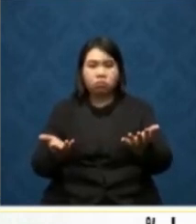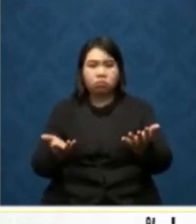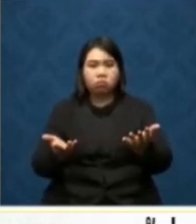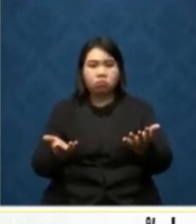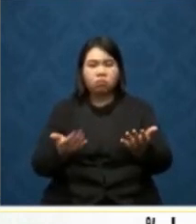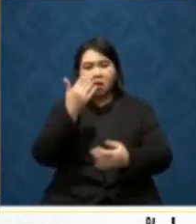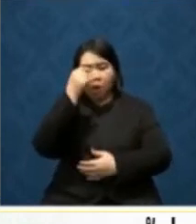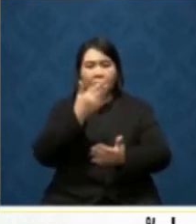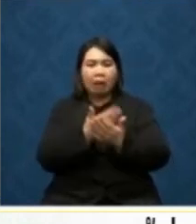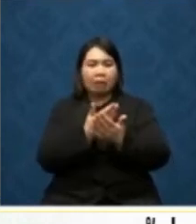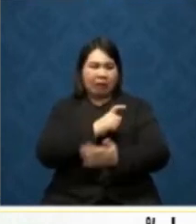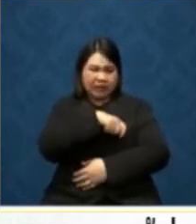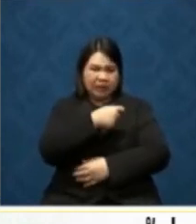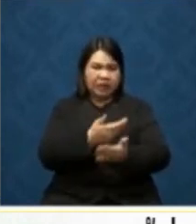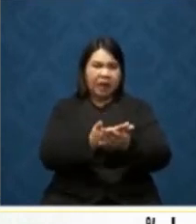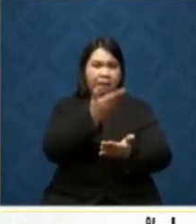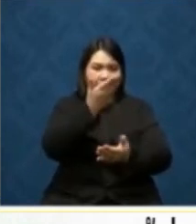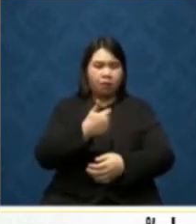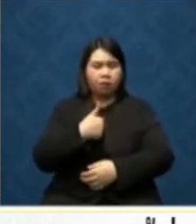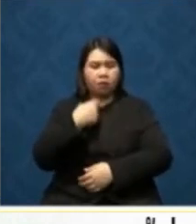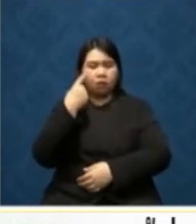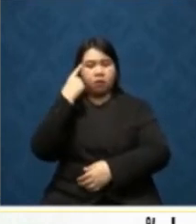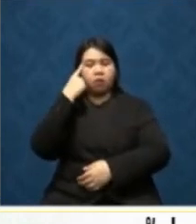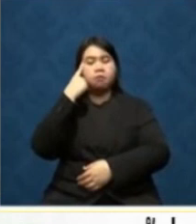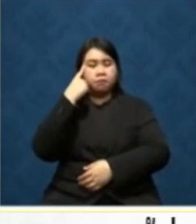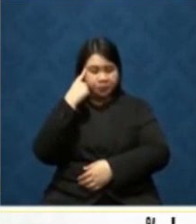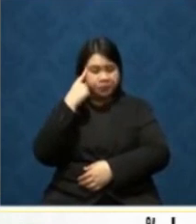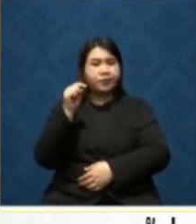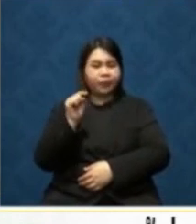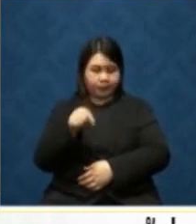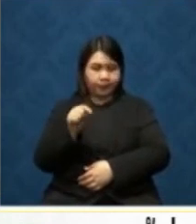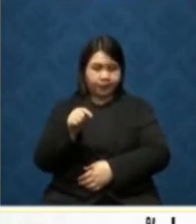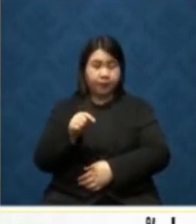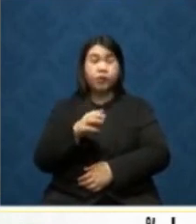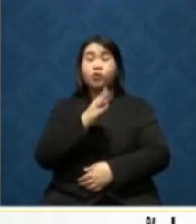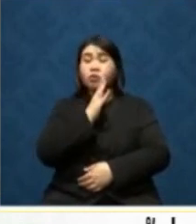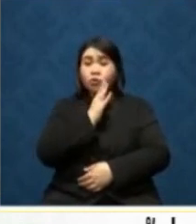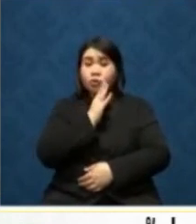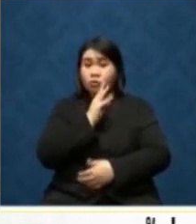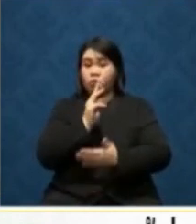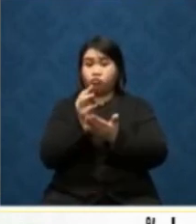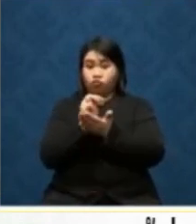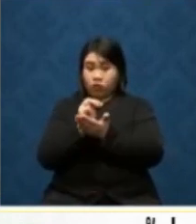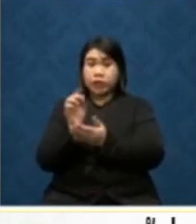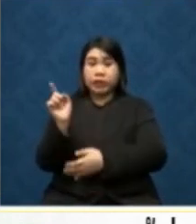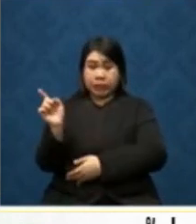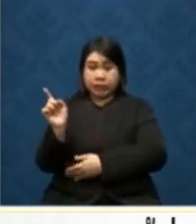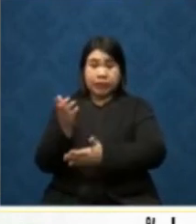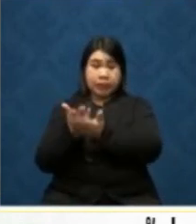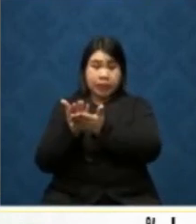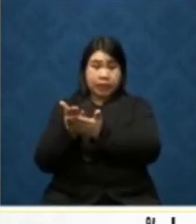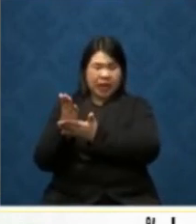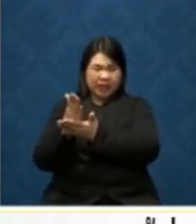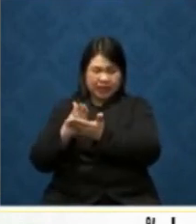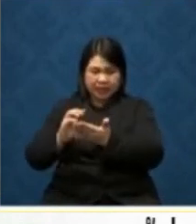ารทังานแพทย์ทางการวิยศาคกแพทย์ได้แต่วันนี้ไม่มีโอกาส เพราะต้องใช้ทุนสูงผมใน